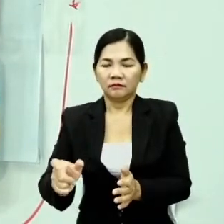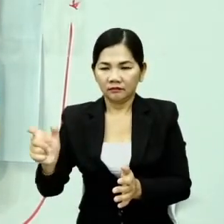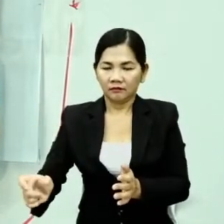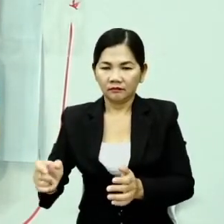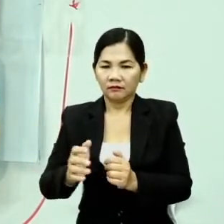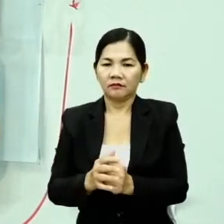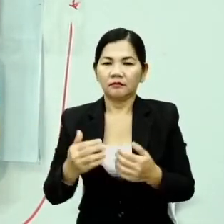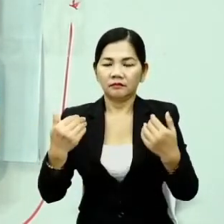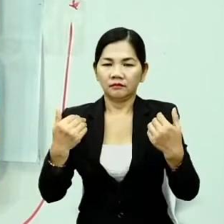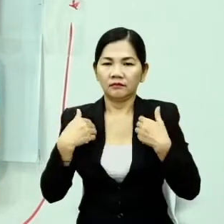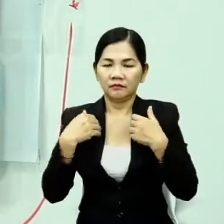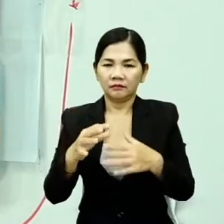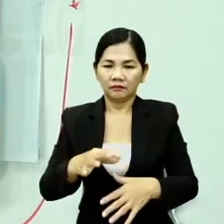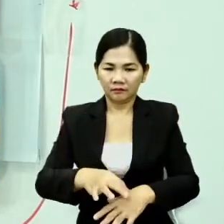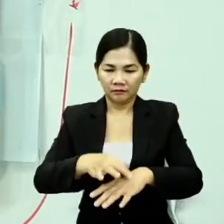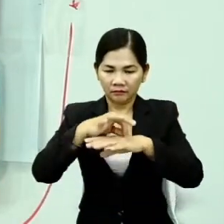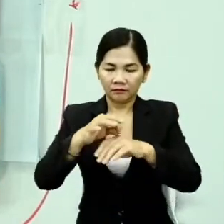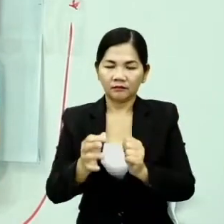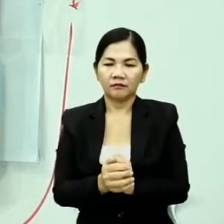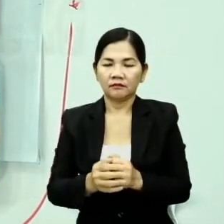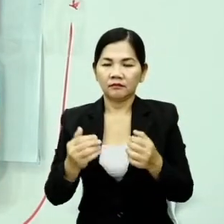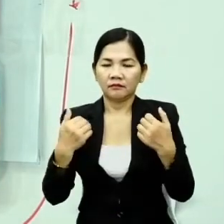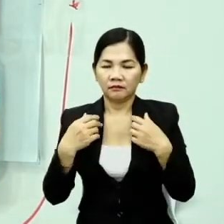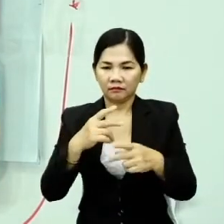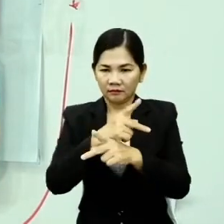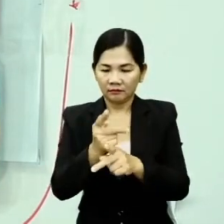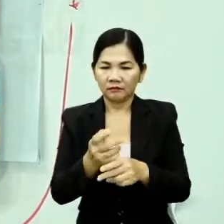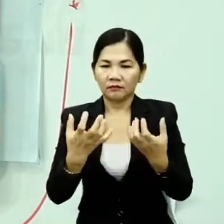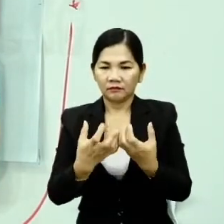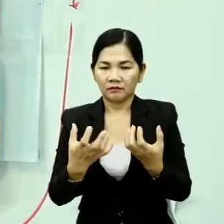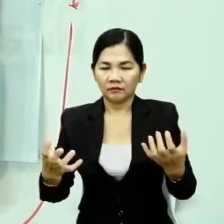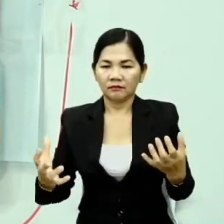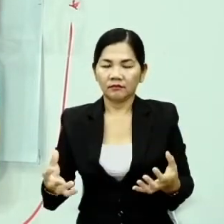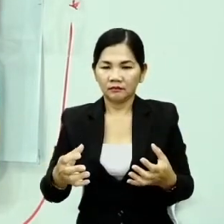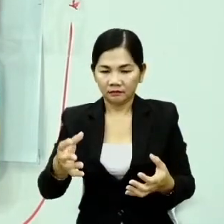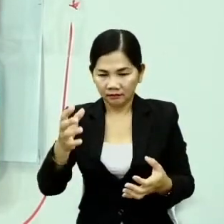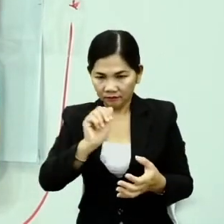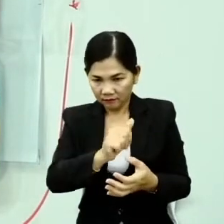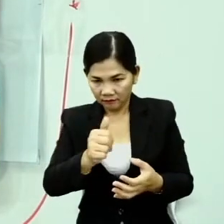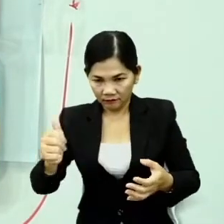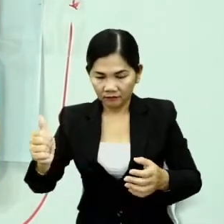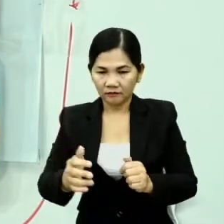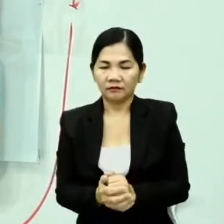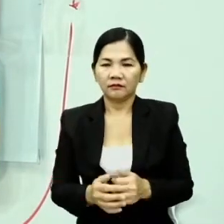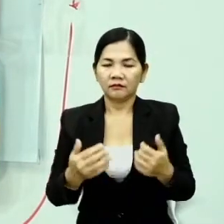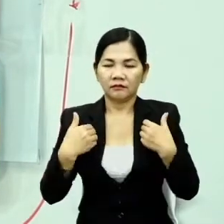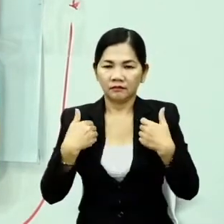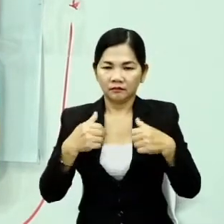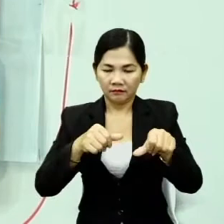con cha cứ bắt đầu bay cha sầm ráp cha phần lớp chia xong phải đẹp ráp ráp xây xây cha tạ lấy